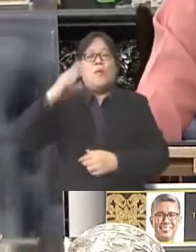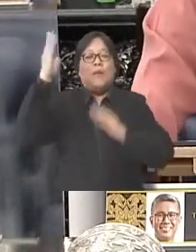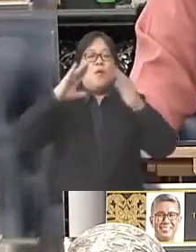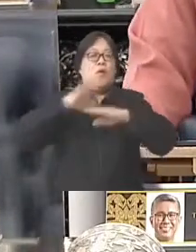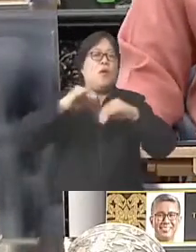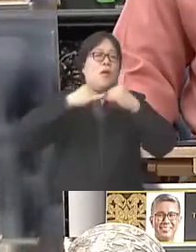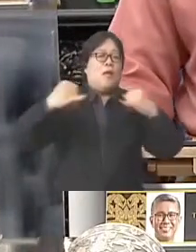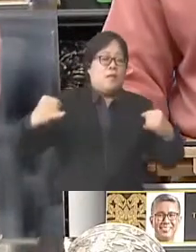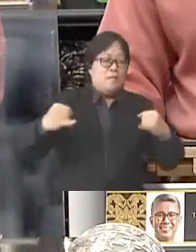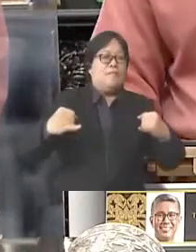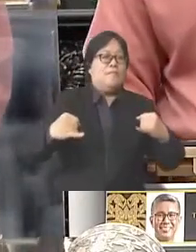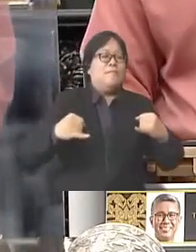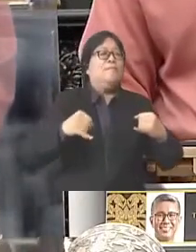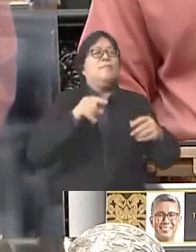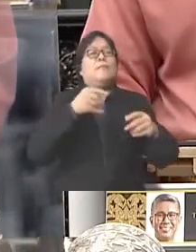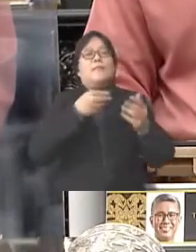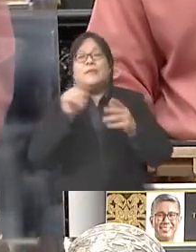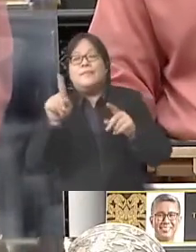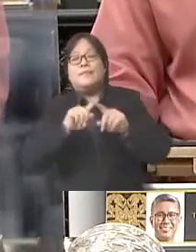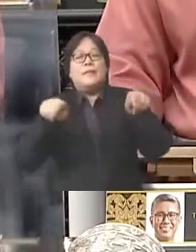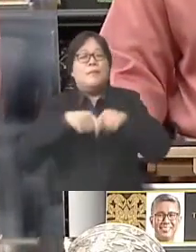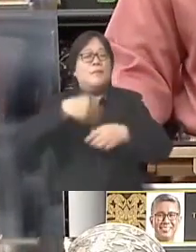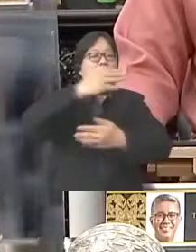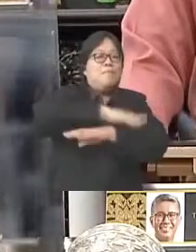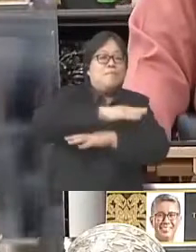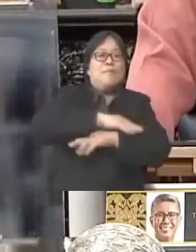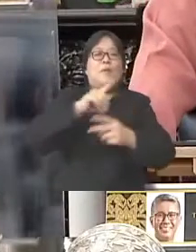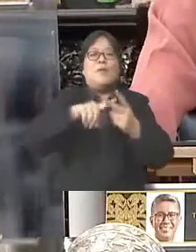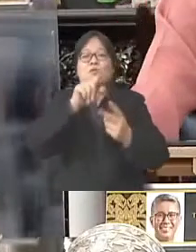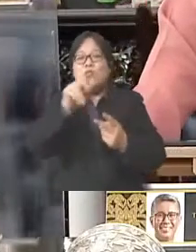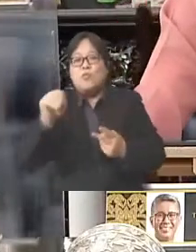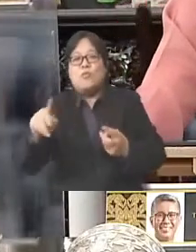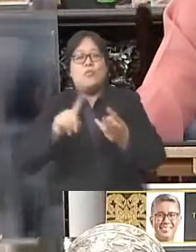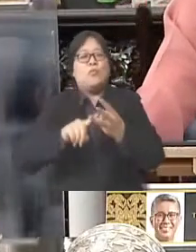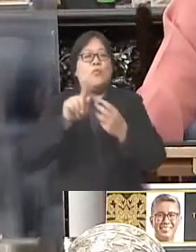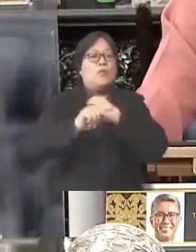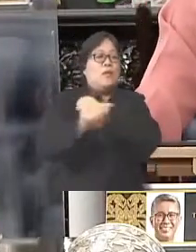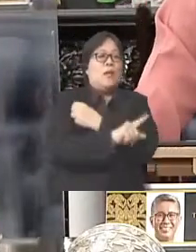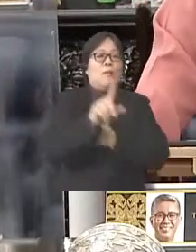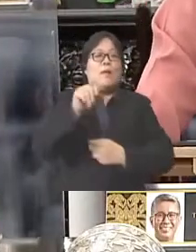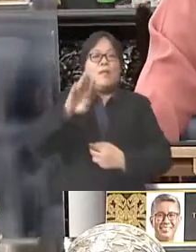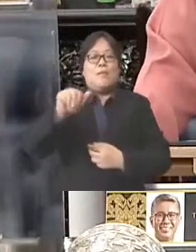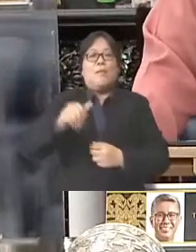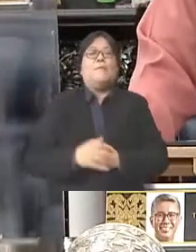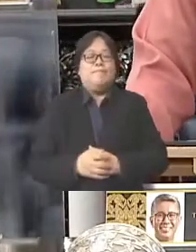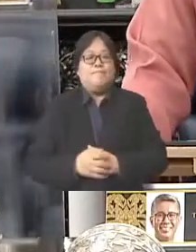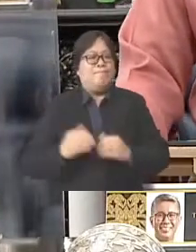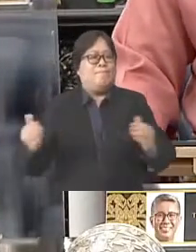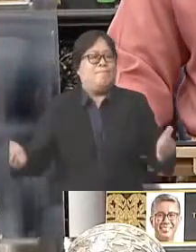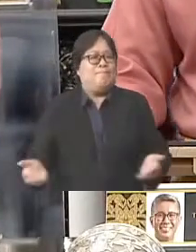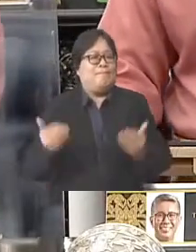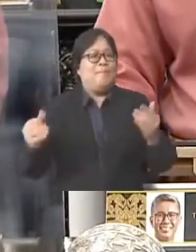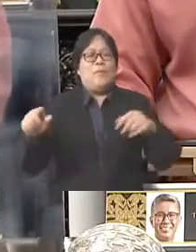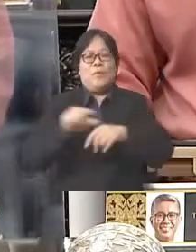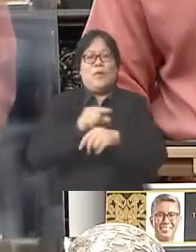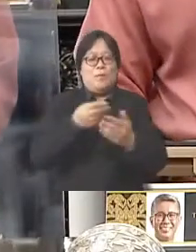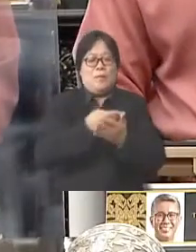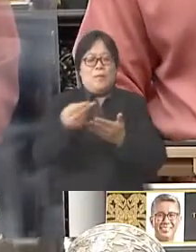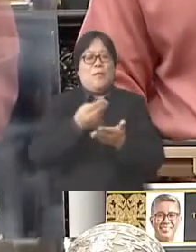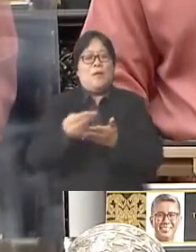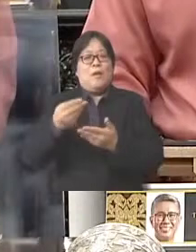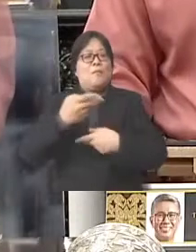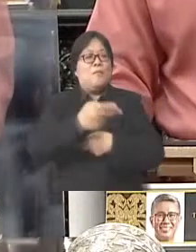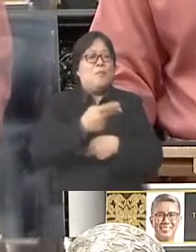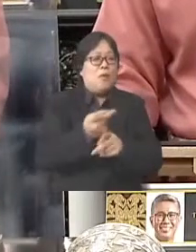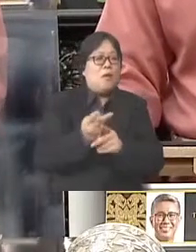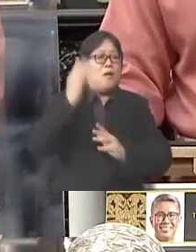di premis perniagaan dan pembelian tiket tempat-tempat tarikan pelancong seperti Zoo dan taman tema bagi merancangkan penghasilan dan pembelian